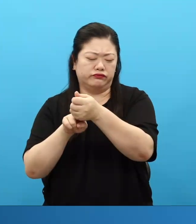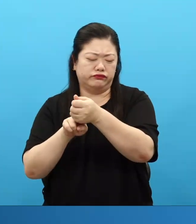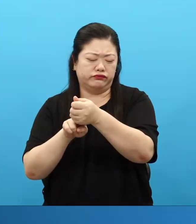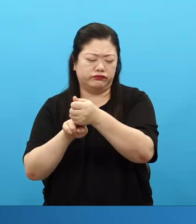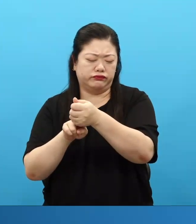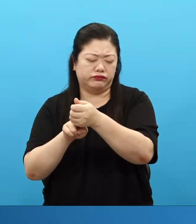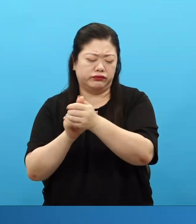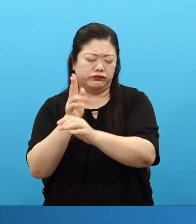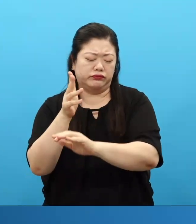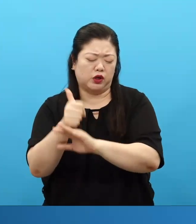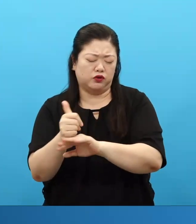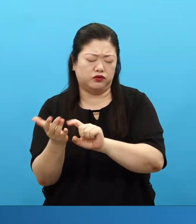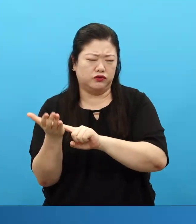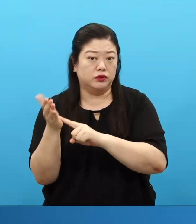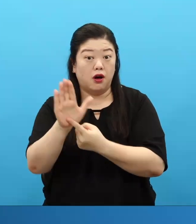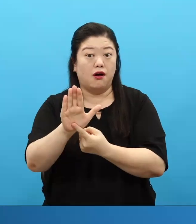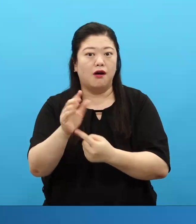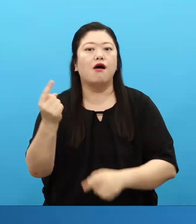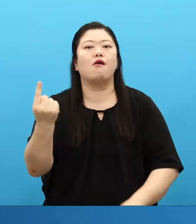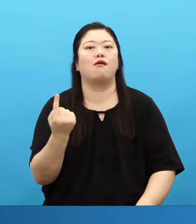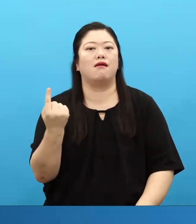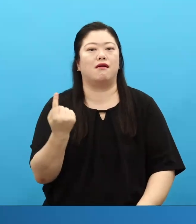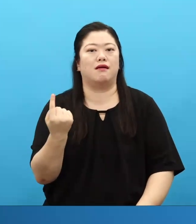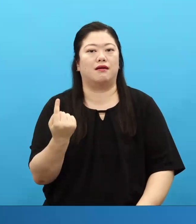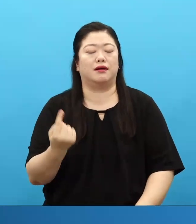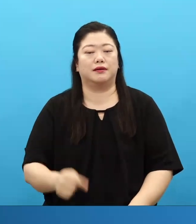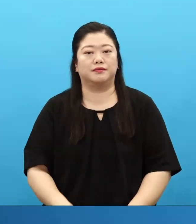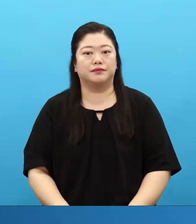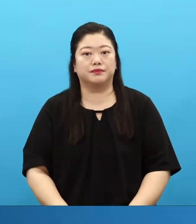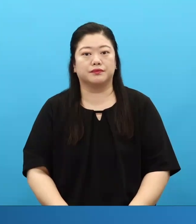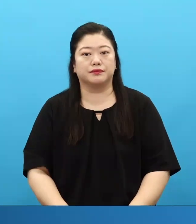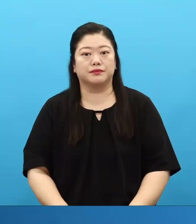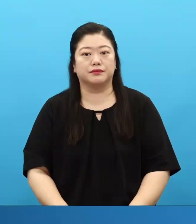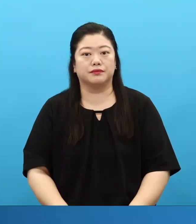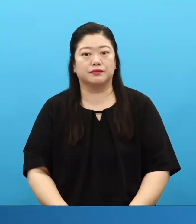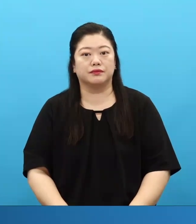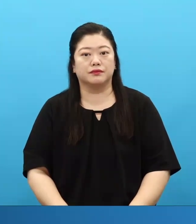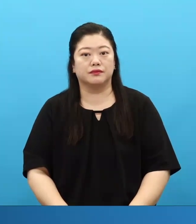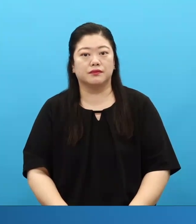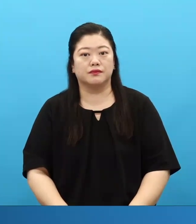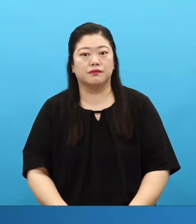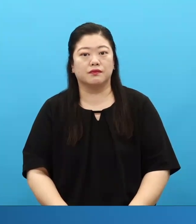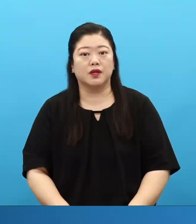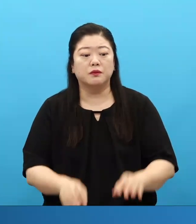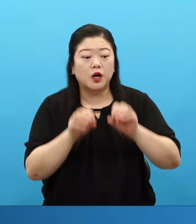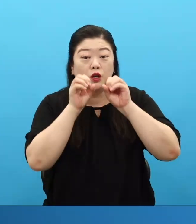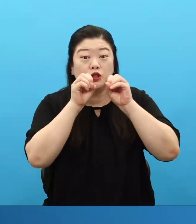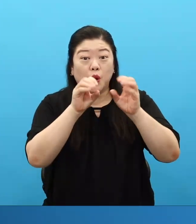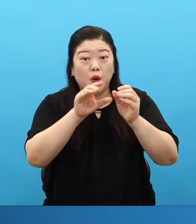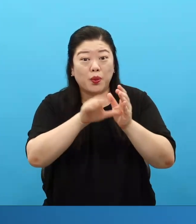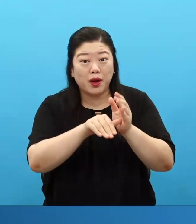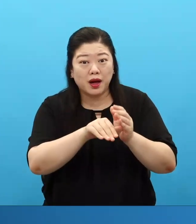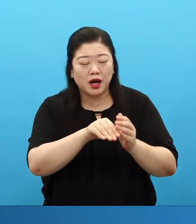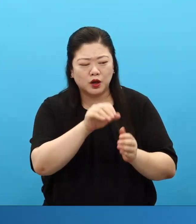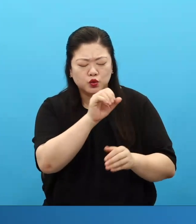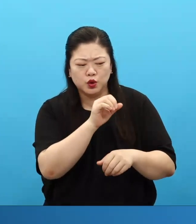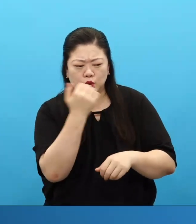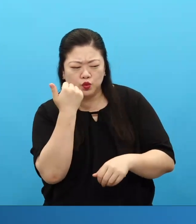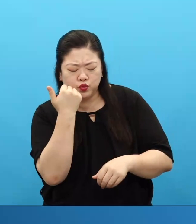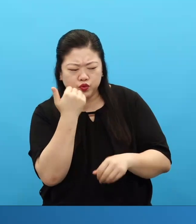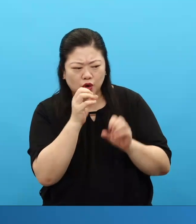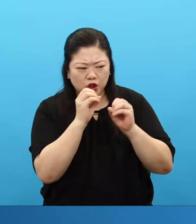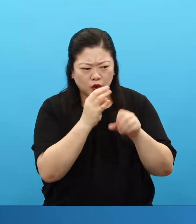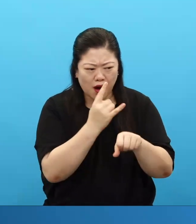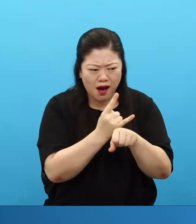hidden. 그리고 누구와 경쟁하는 게 아닙니다. 다 살리는 거. That we're not competing with anyone else. We are saving everything. 예,